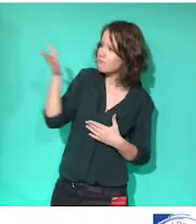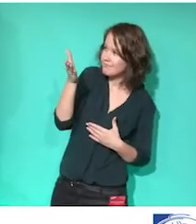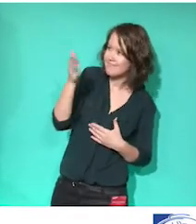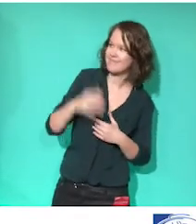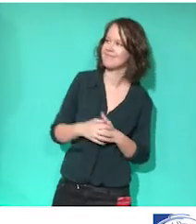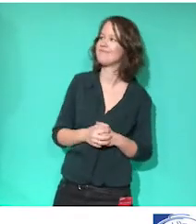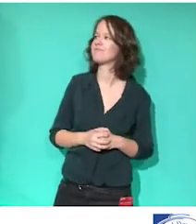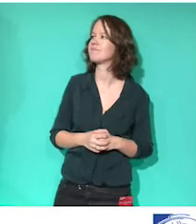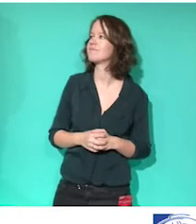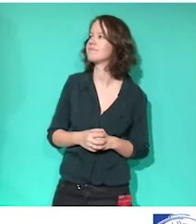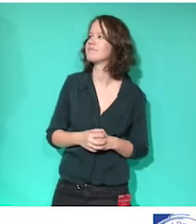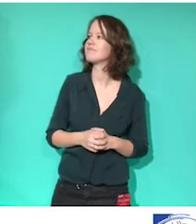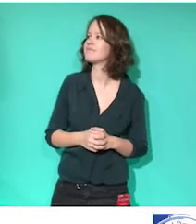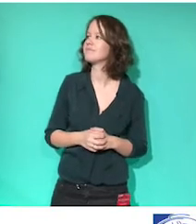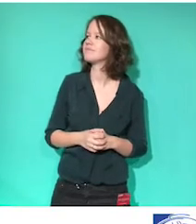Voilà.